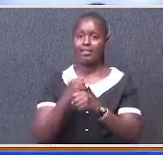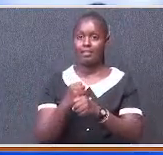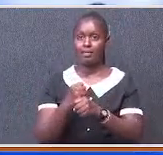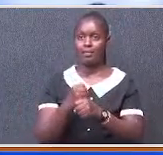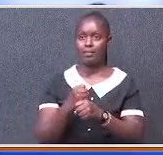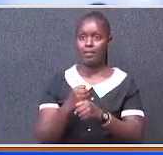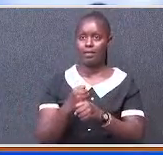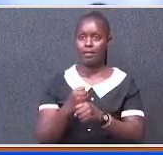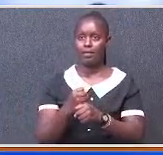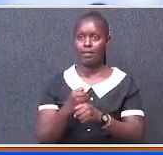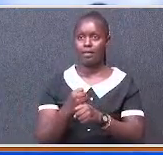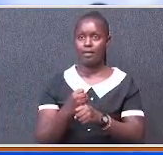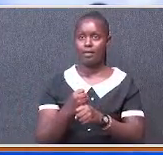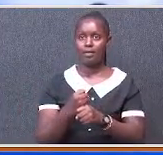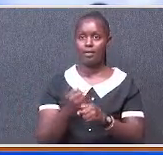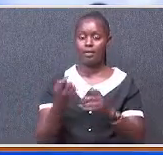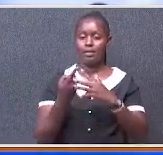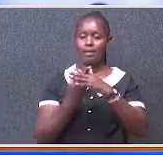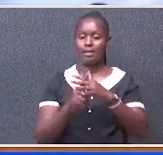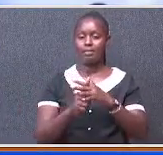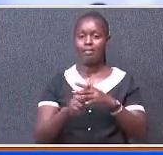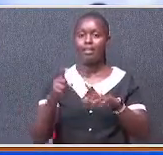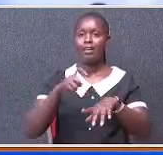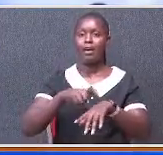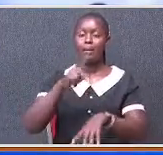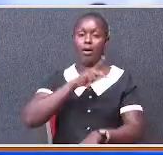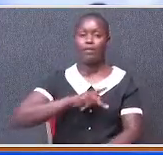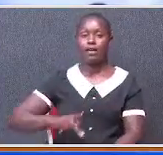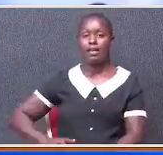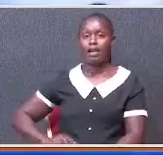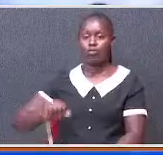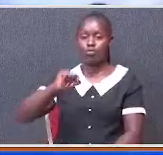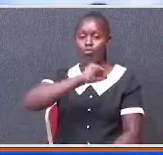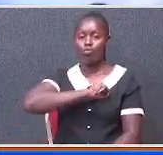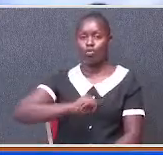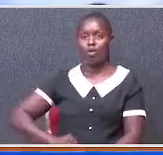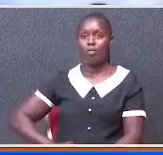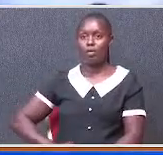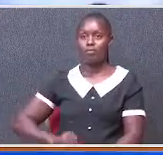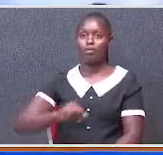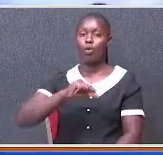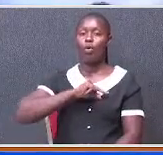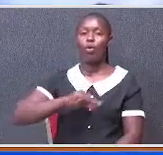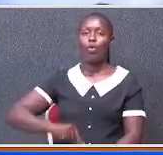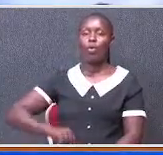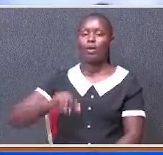Kuanzia kwa wakati wa King Solomon na Queen of Sheba ndio